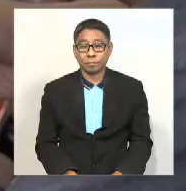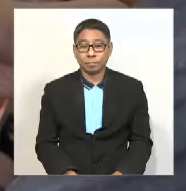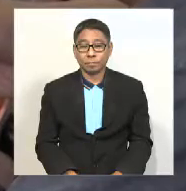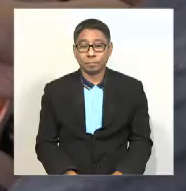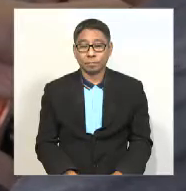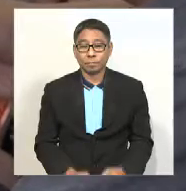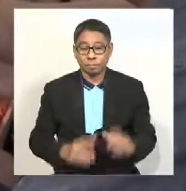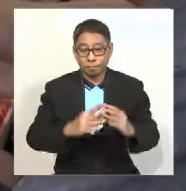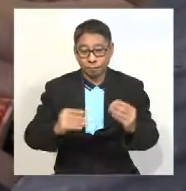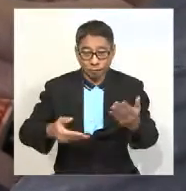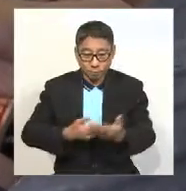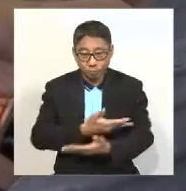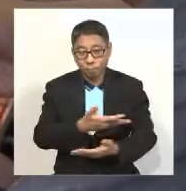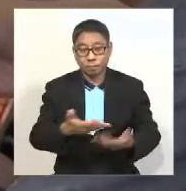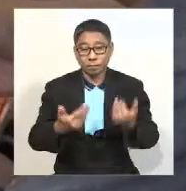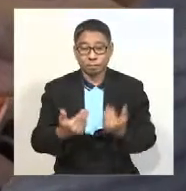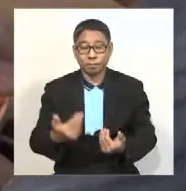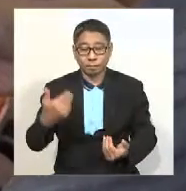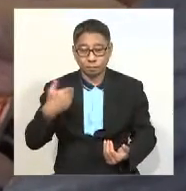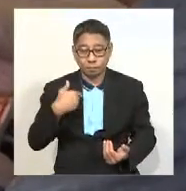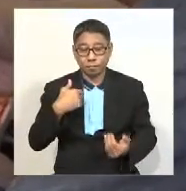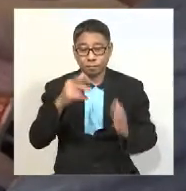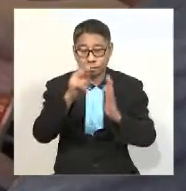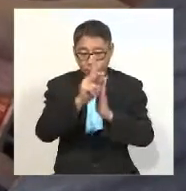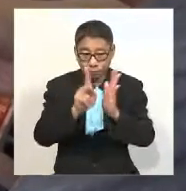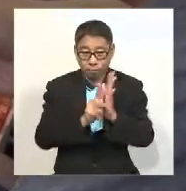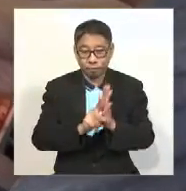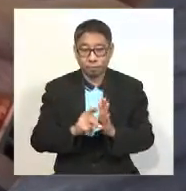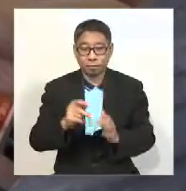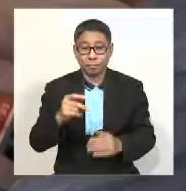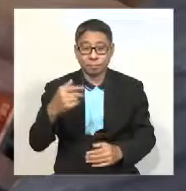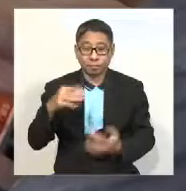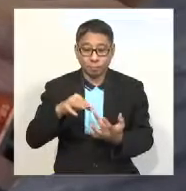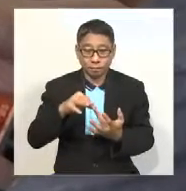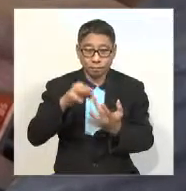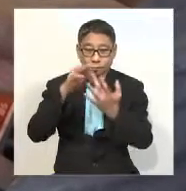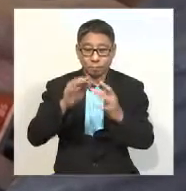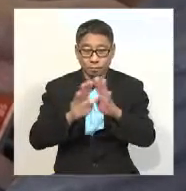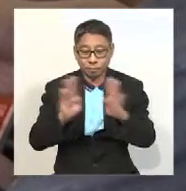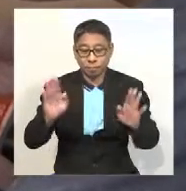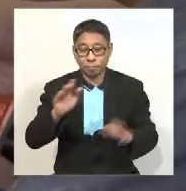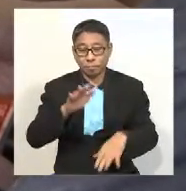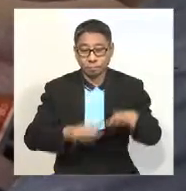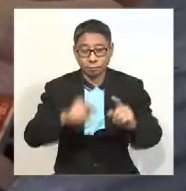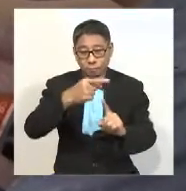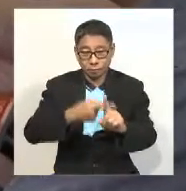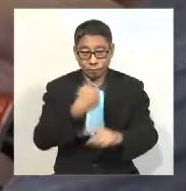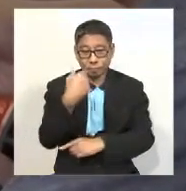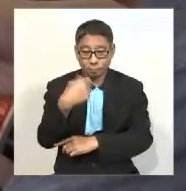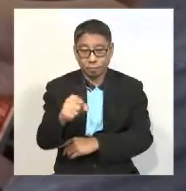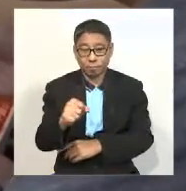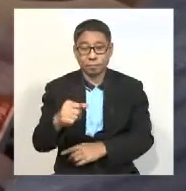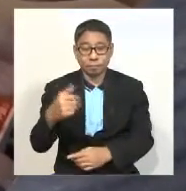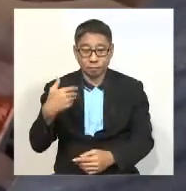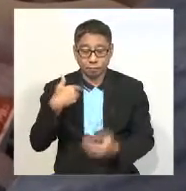วิสามันคงจะมีต้องมีพระราชกฤษฎีกาวิสามันซึ่งคงจะเปิดตอนเดือนตุลาฮะตุล